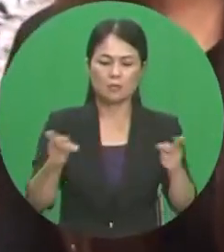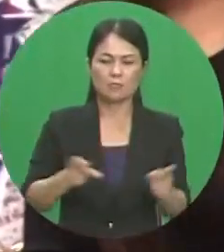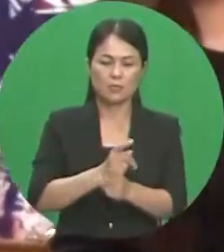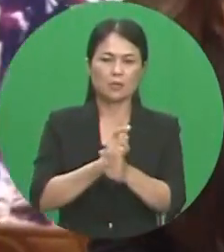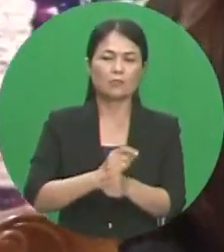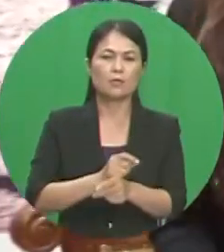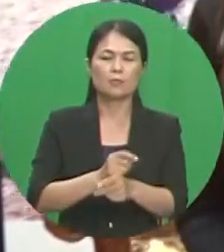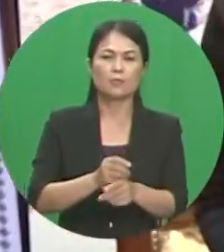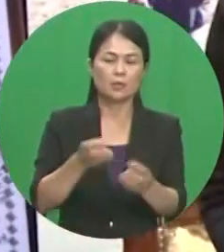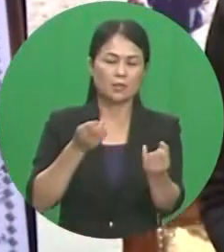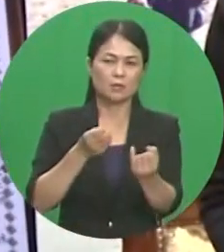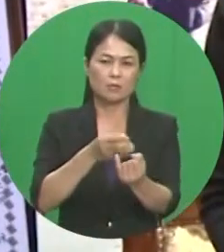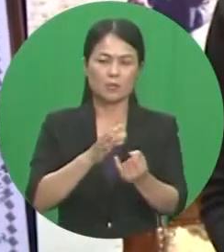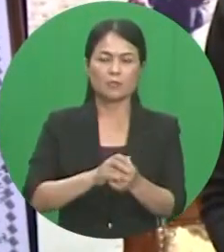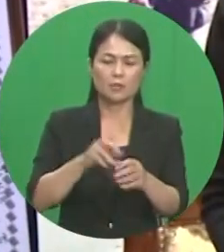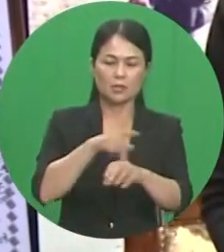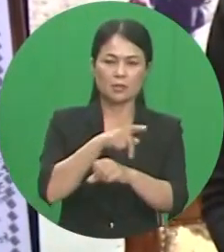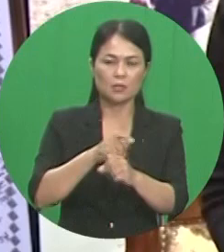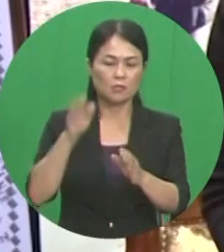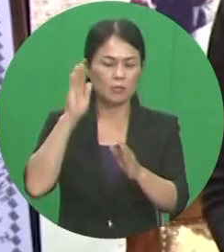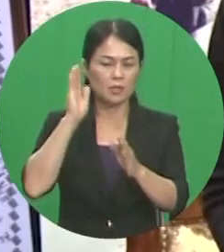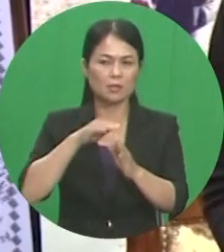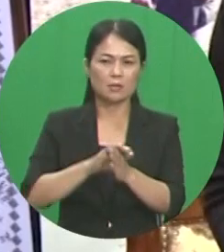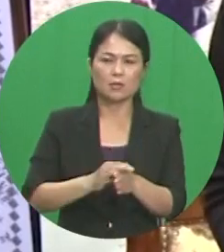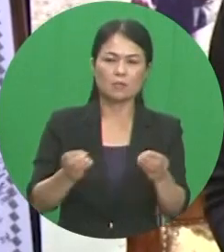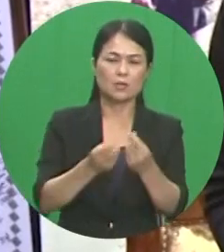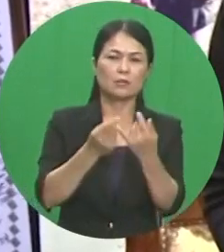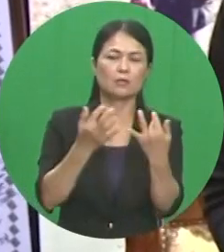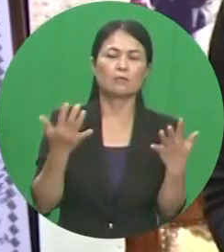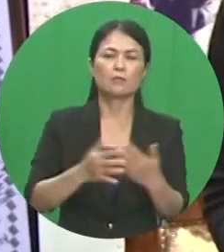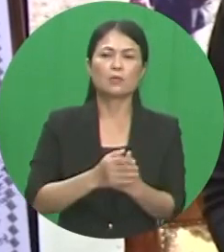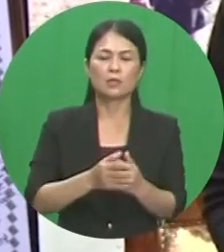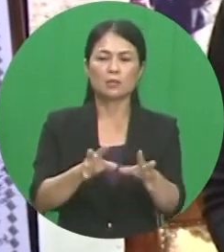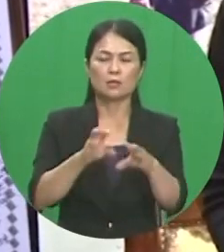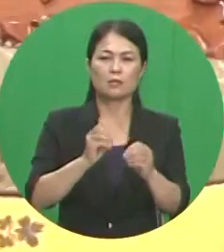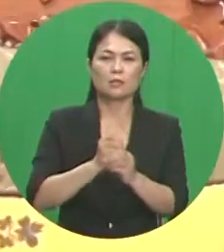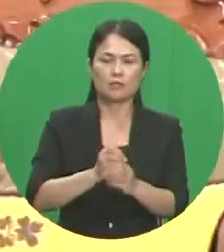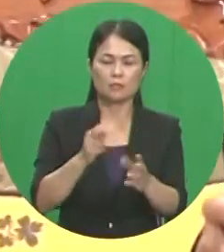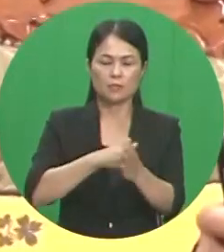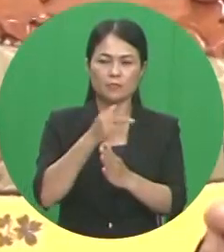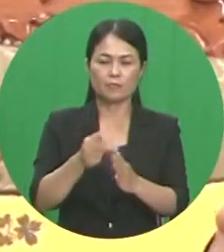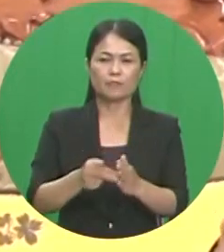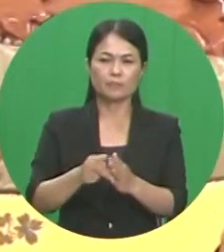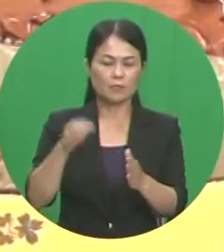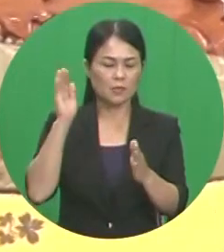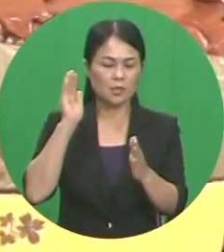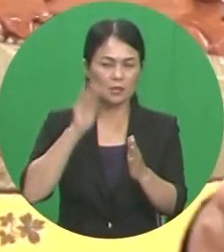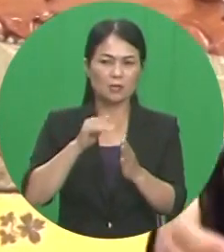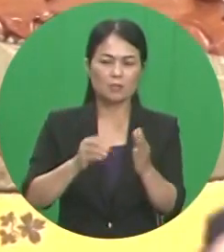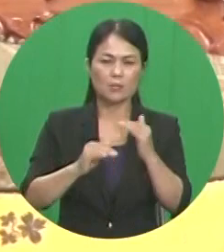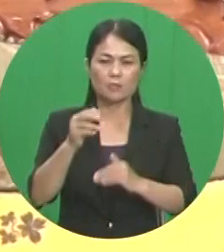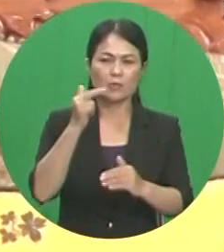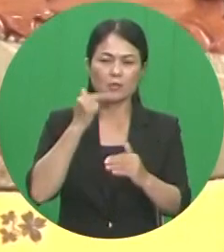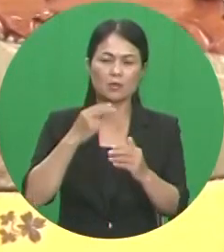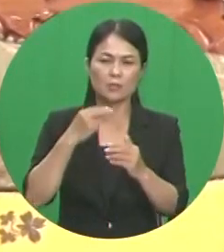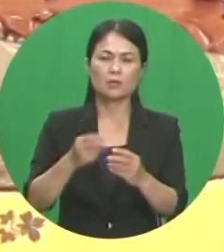tập hùm trên trầm khổng mộng nơi khai công phong chám trên trầm khổng mộng bàn càn tài trán. Hai tổ tố bàn tân nập hòa tập khổng mộng càn tài khổ miền côn nập